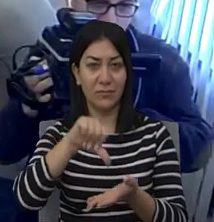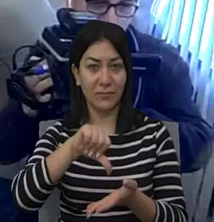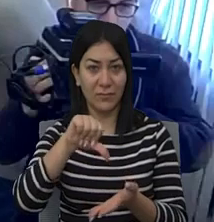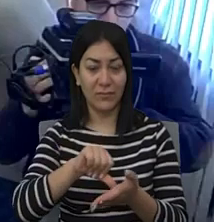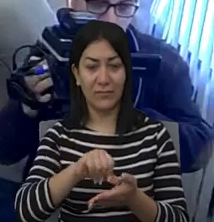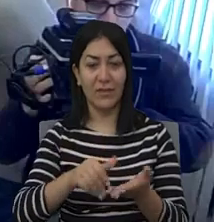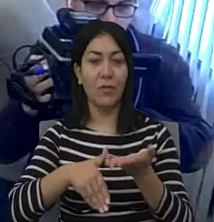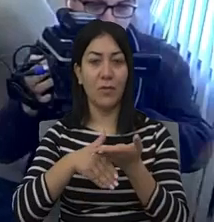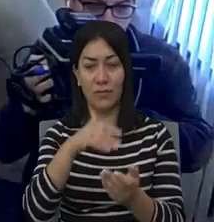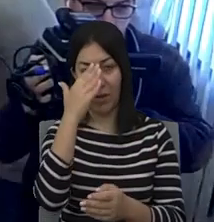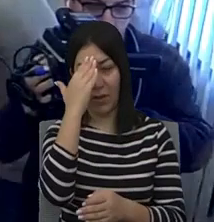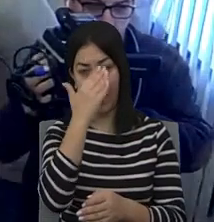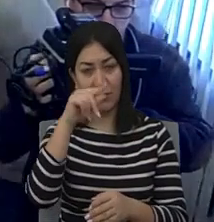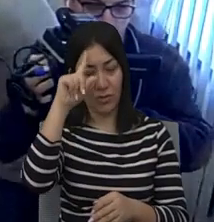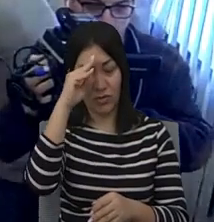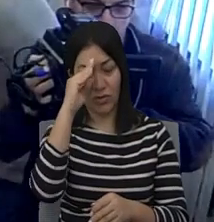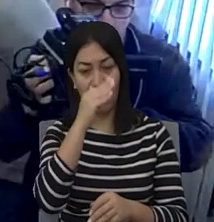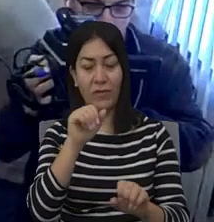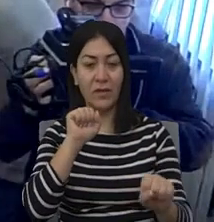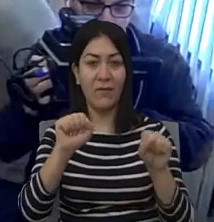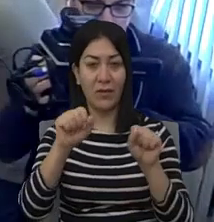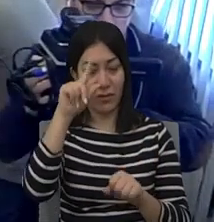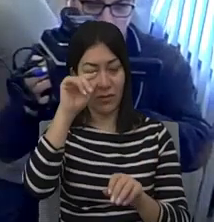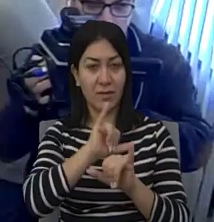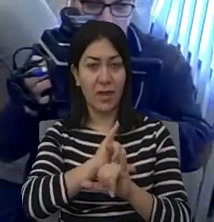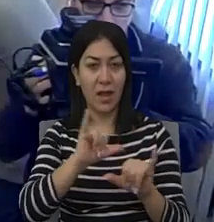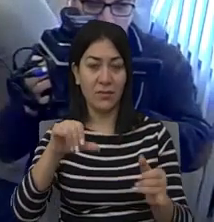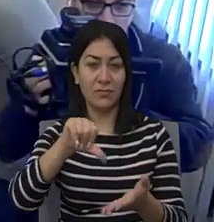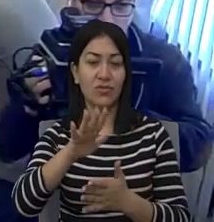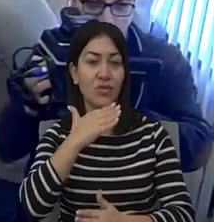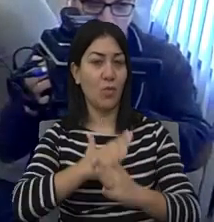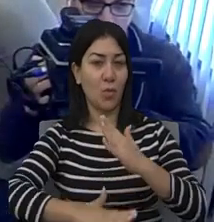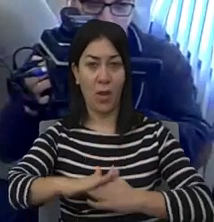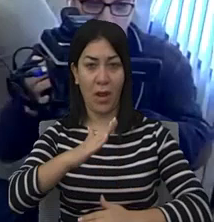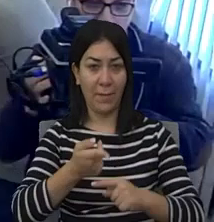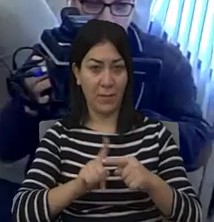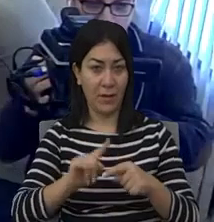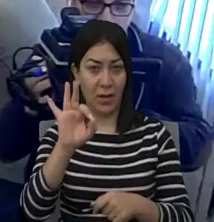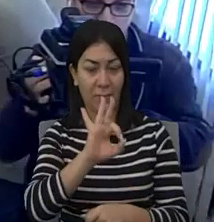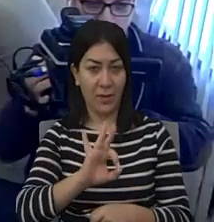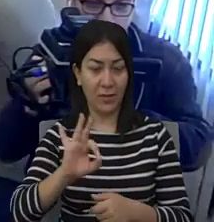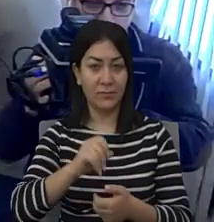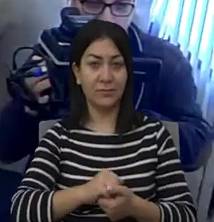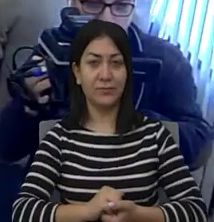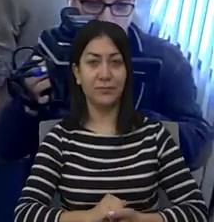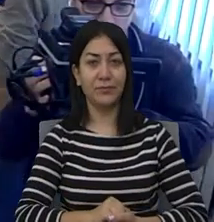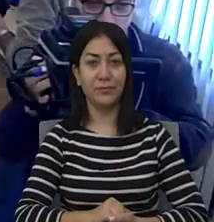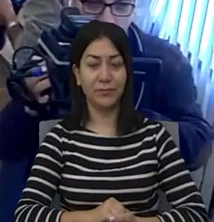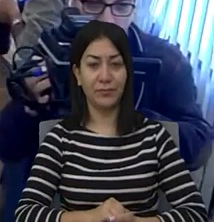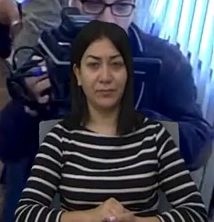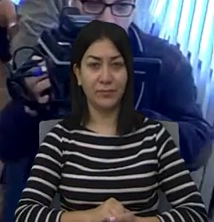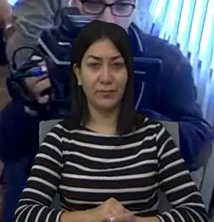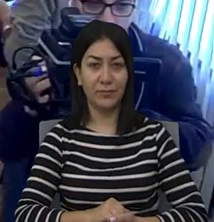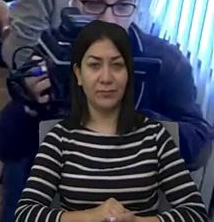in Armenia project. Այսօր անչափ ուրախ եմ ներկա գտնվել այստեղ ազդարարելու